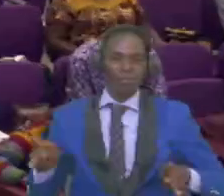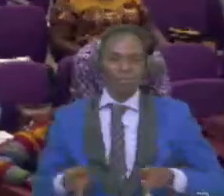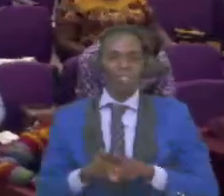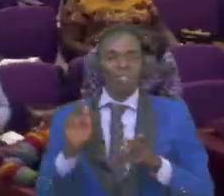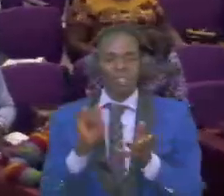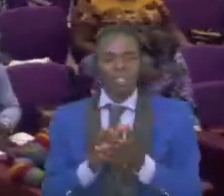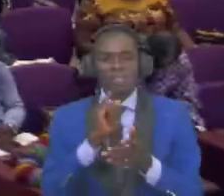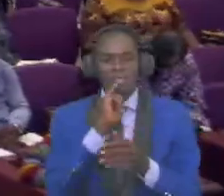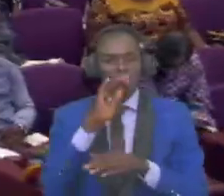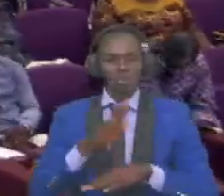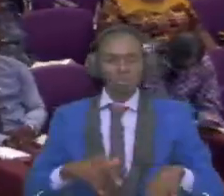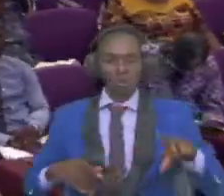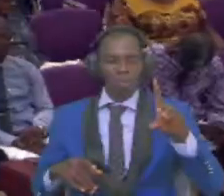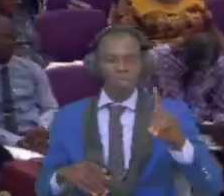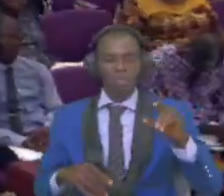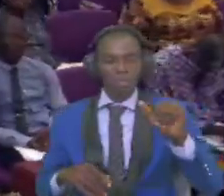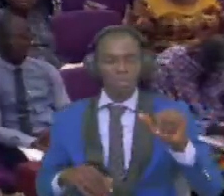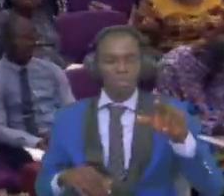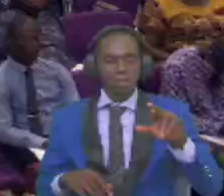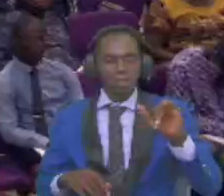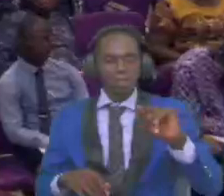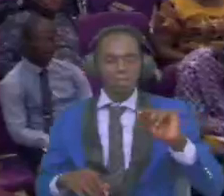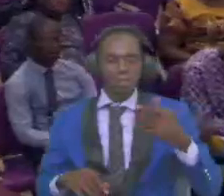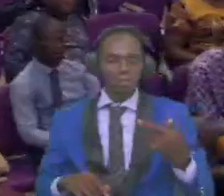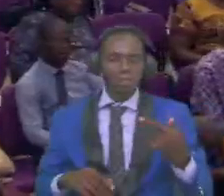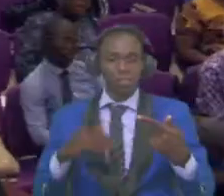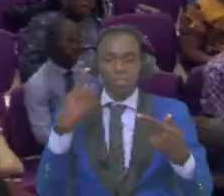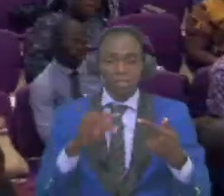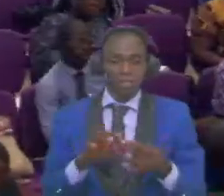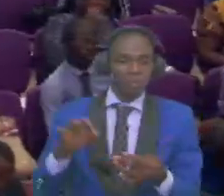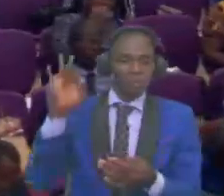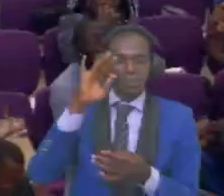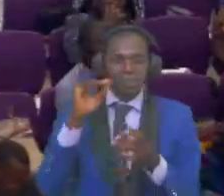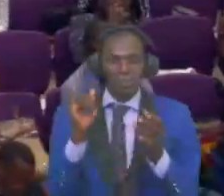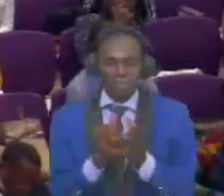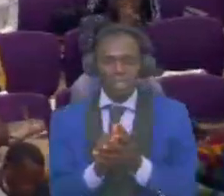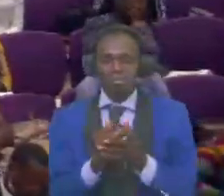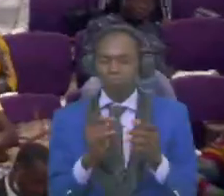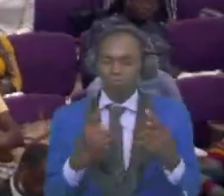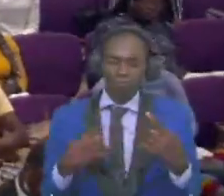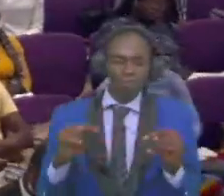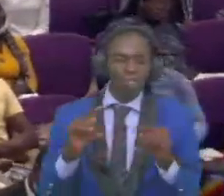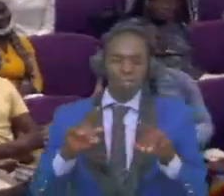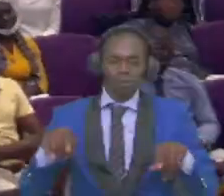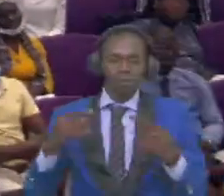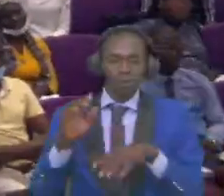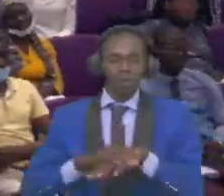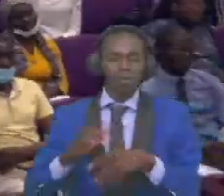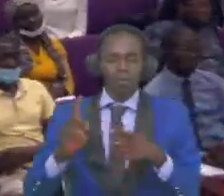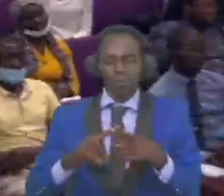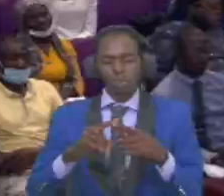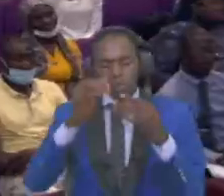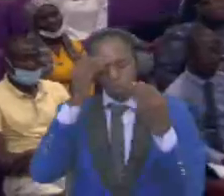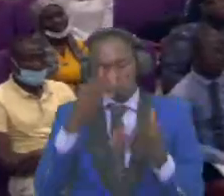pourrait d'une part on l'expliquer aux et l'esprit de à vias de l'esprit qui qui va au